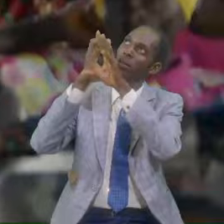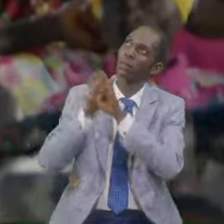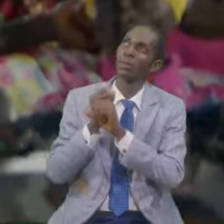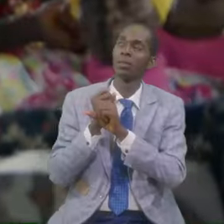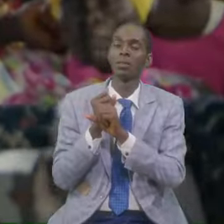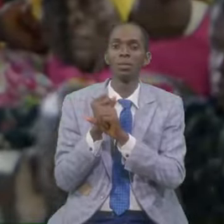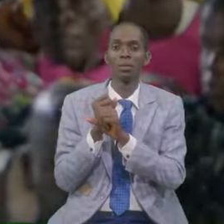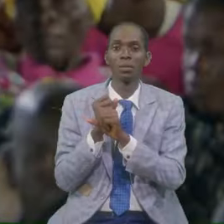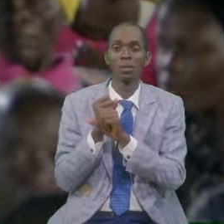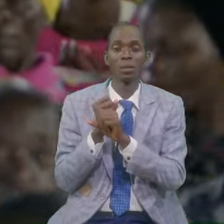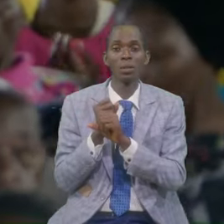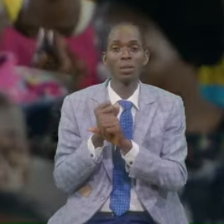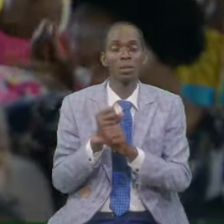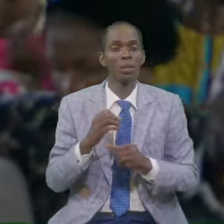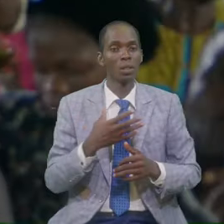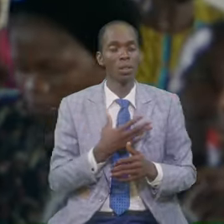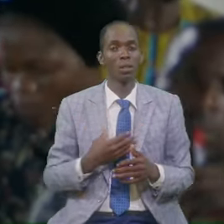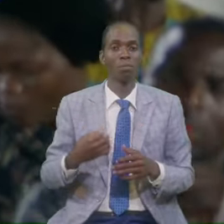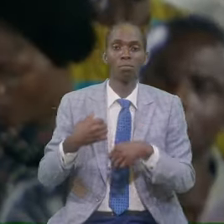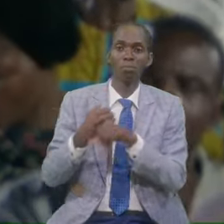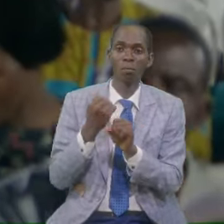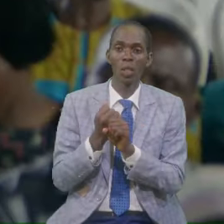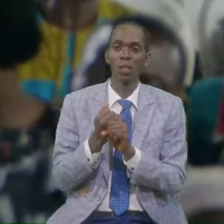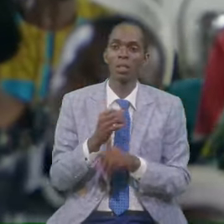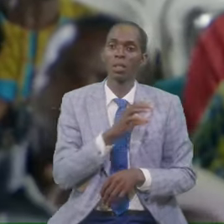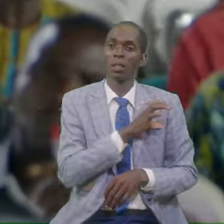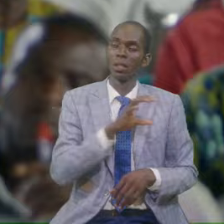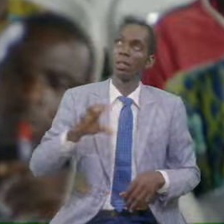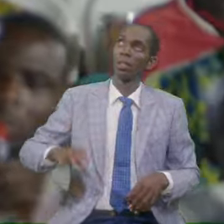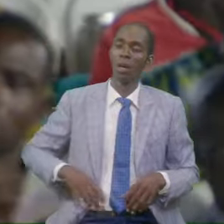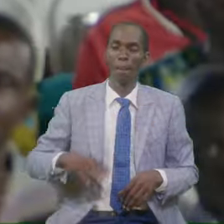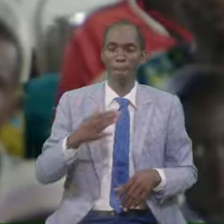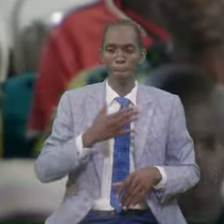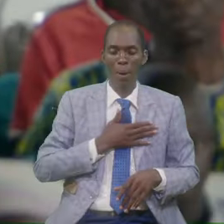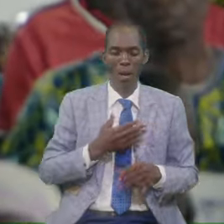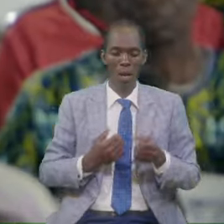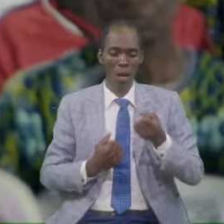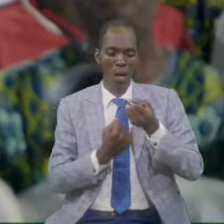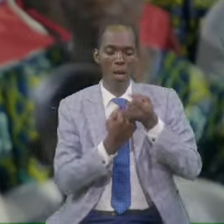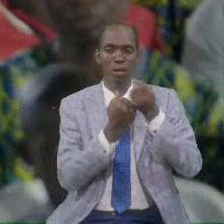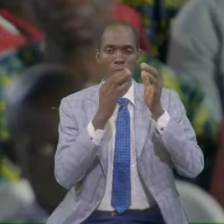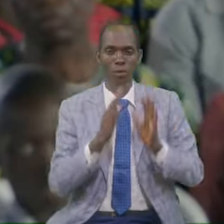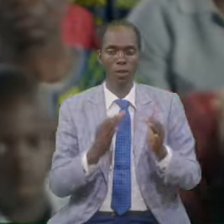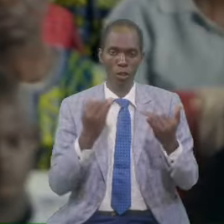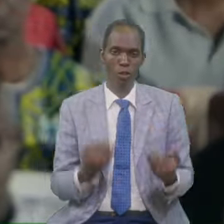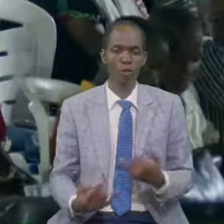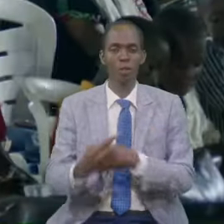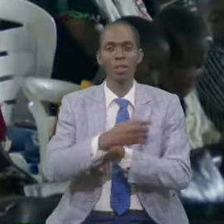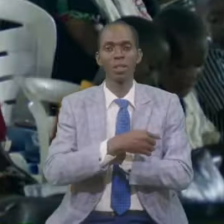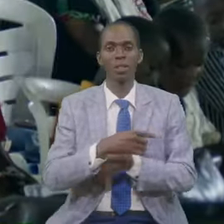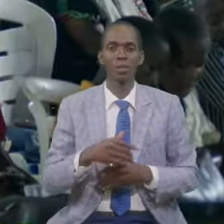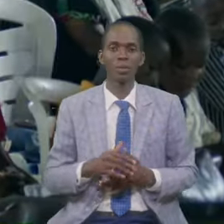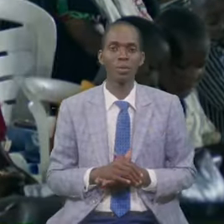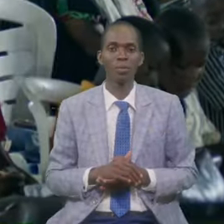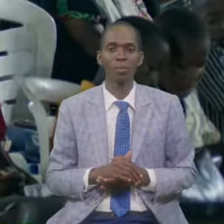make Christ my advocate today. ఈ రోజు క్రీస్తును నా న్యాయాధిపతిగా న్యాయవాదిగా అంగీకరిస్తున్నాను. And I